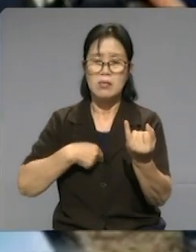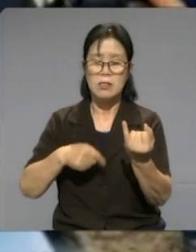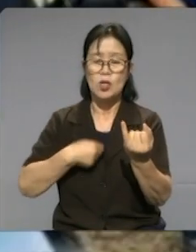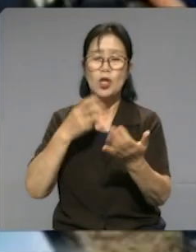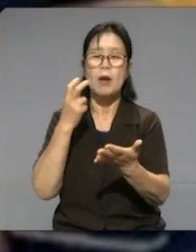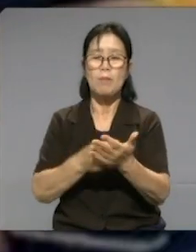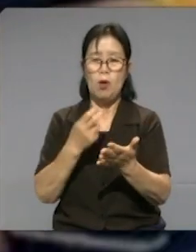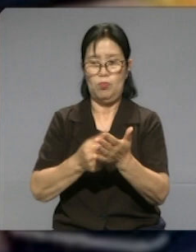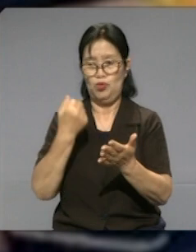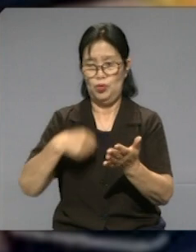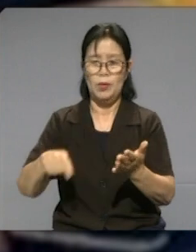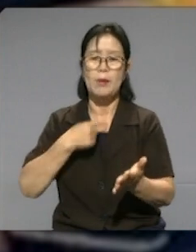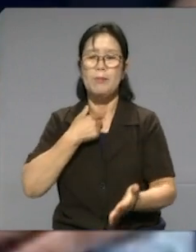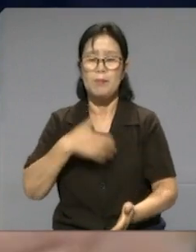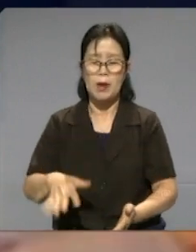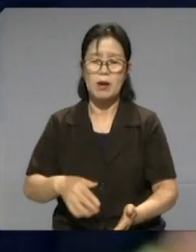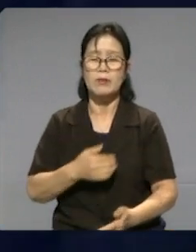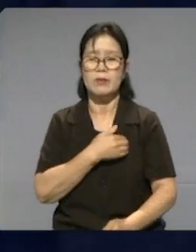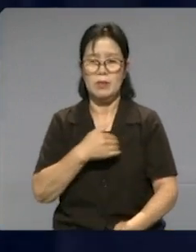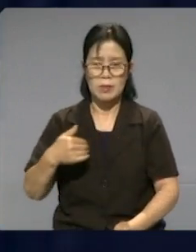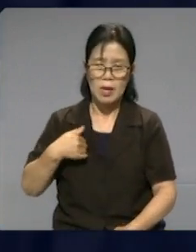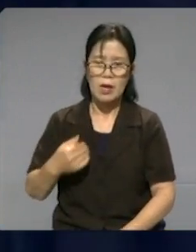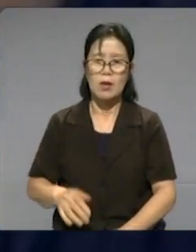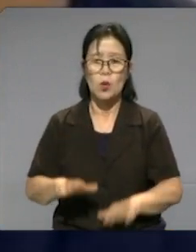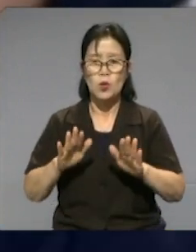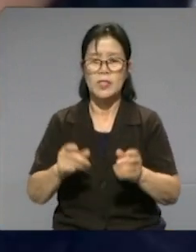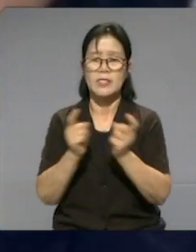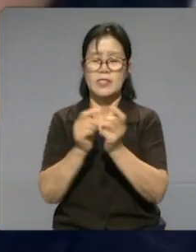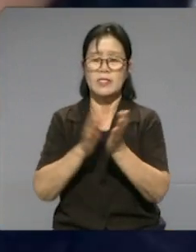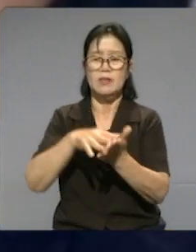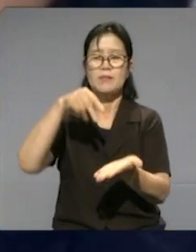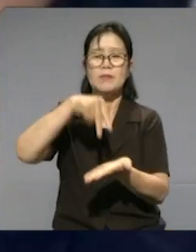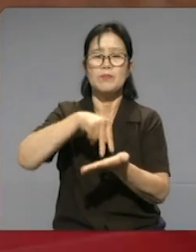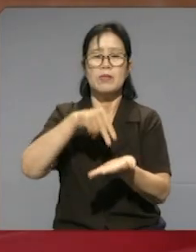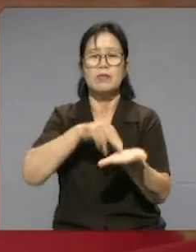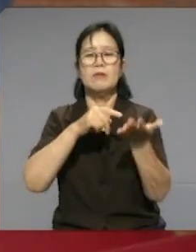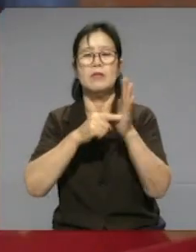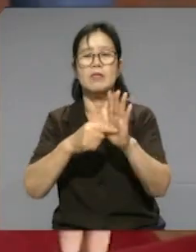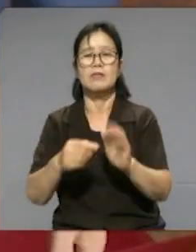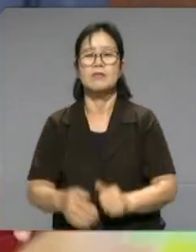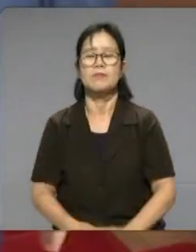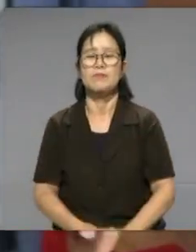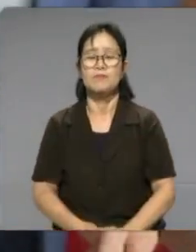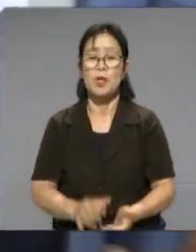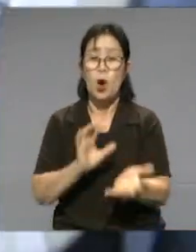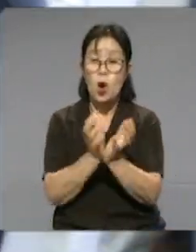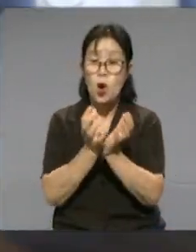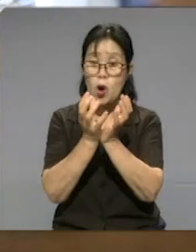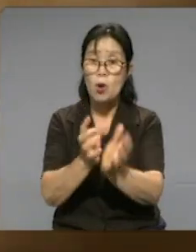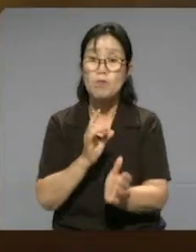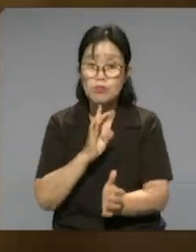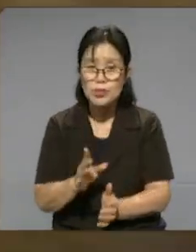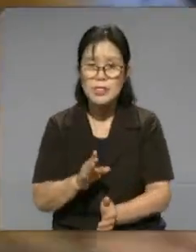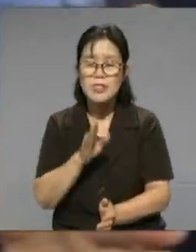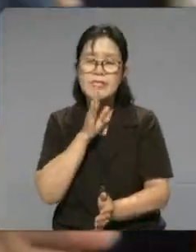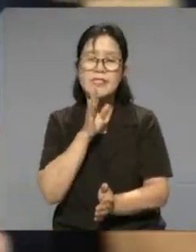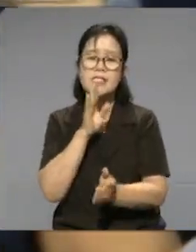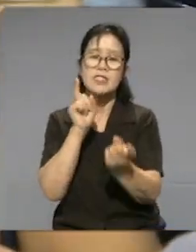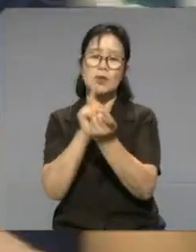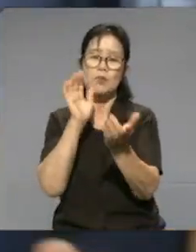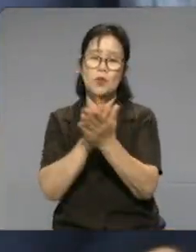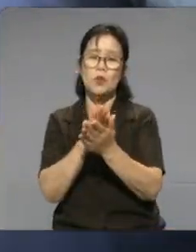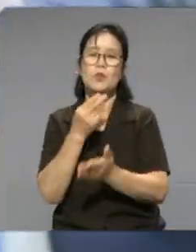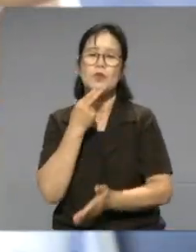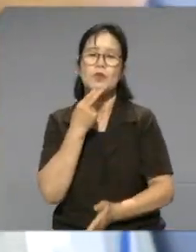현행법을 위반한 사실이 없고 당당하다며 오늘 직접 입장을 밝혔습니다 헌화만 했을뿐 실제 접촉도 하지